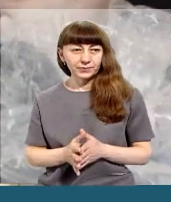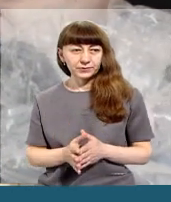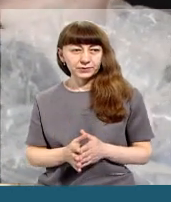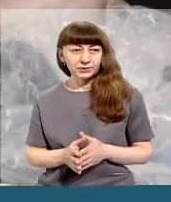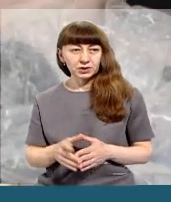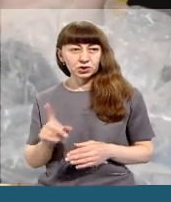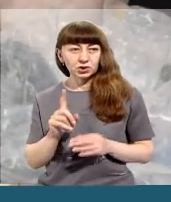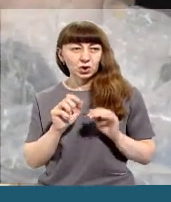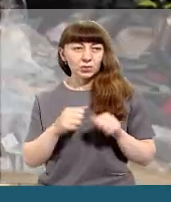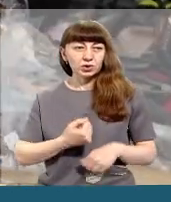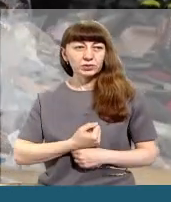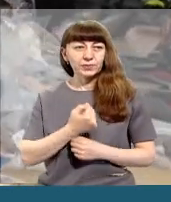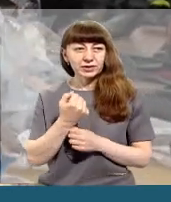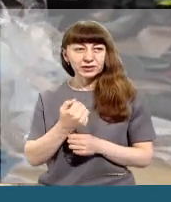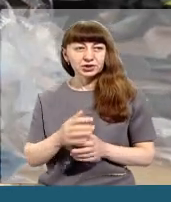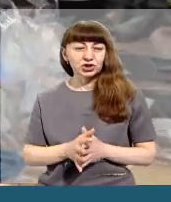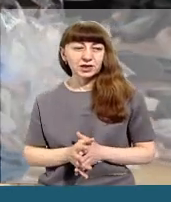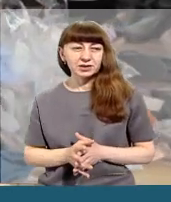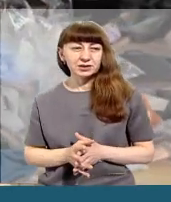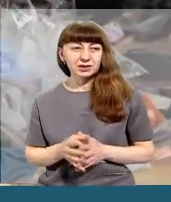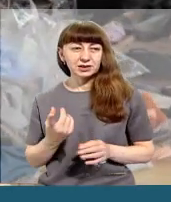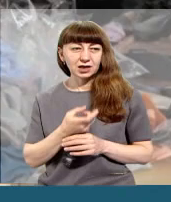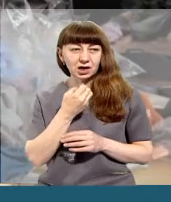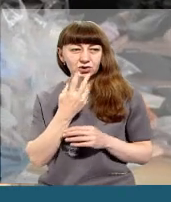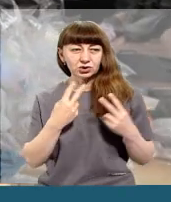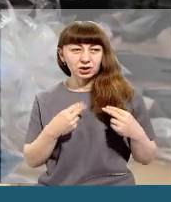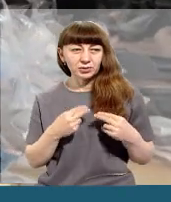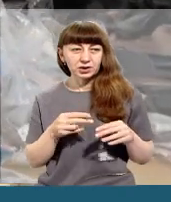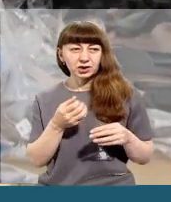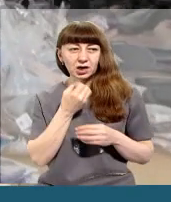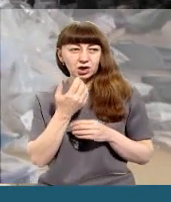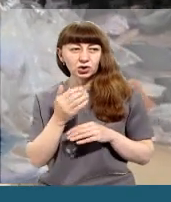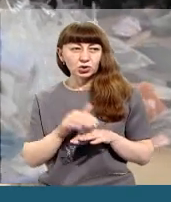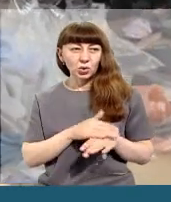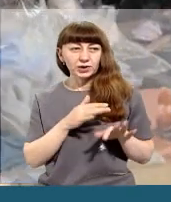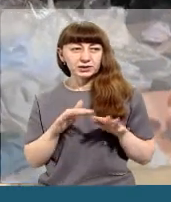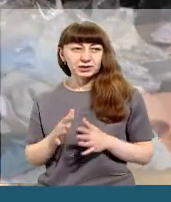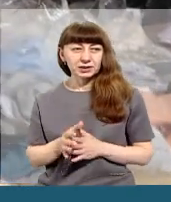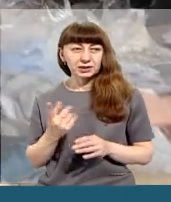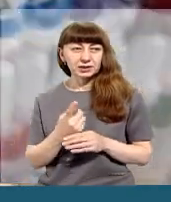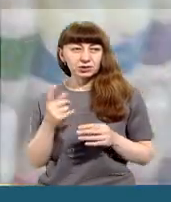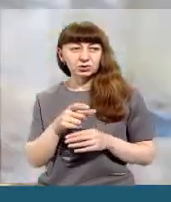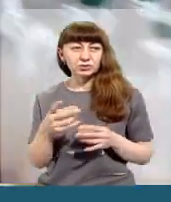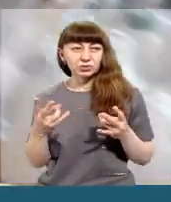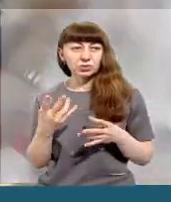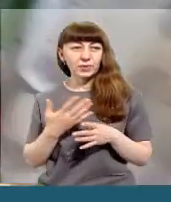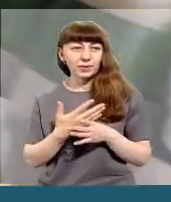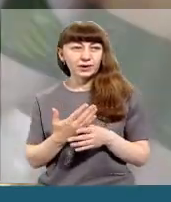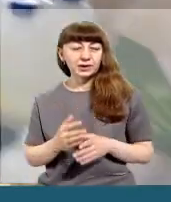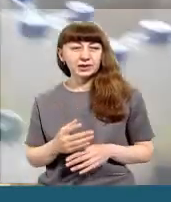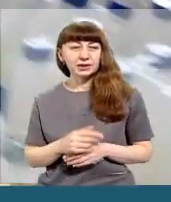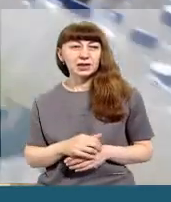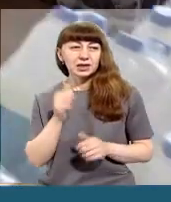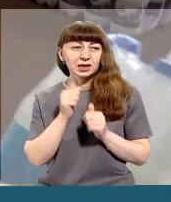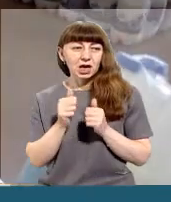что мы можем поддержать, потому что это хорошая работа. Это благодарное, и людям нужно помогать. Гуманитарная помощь